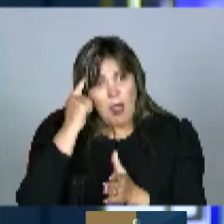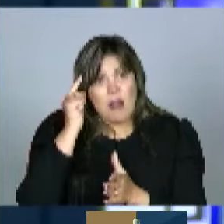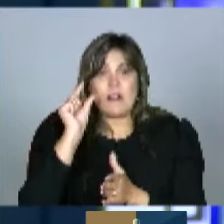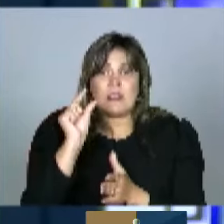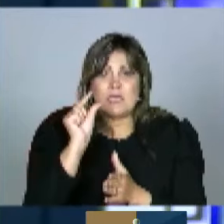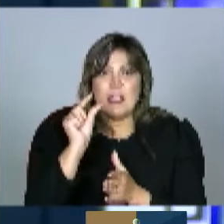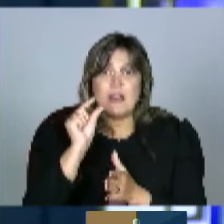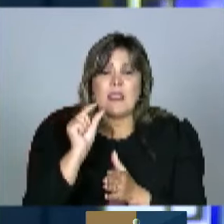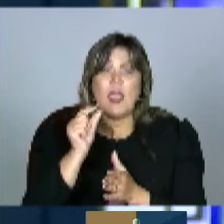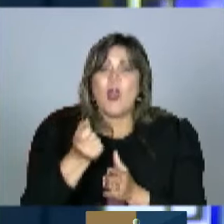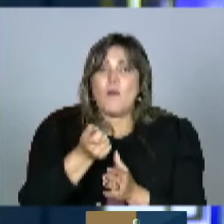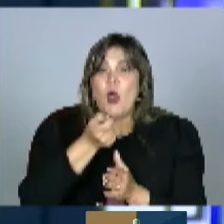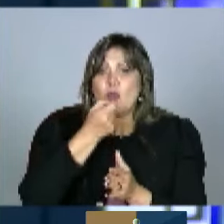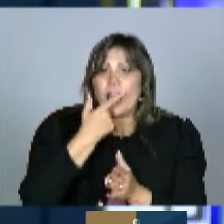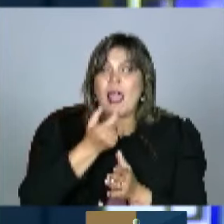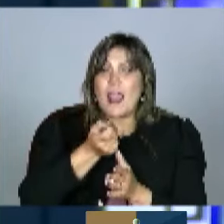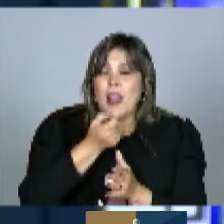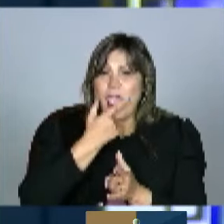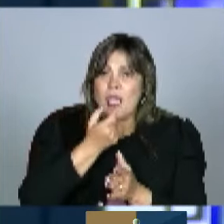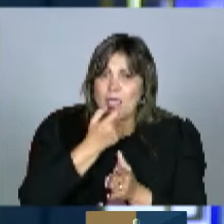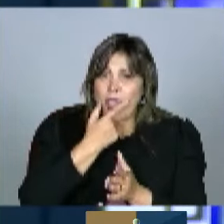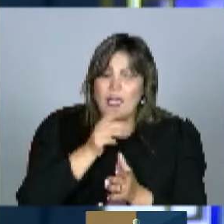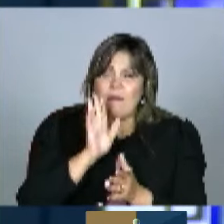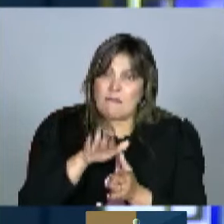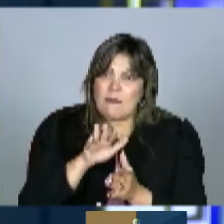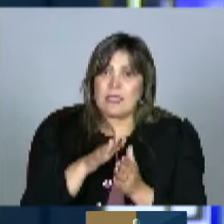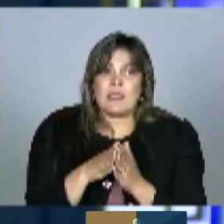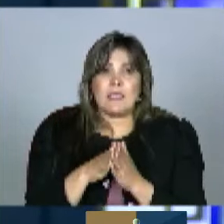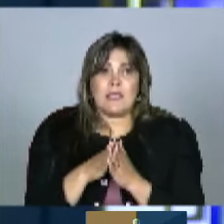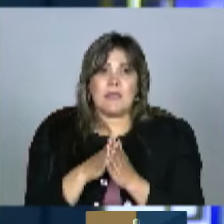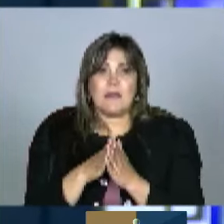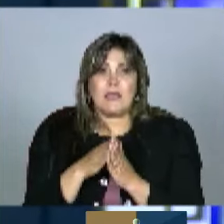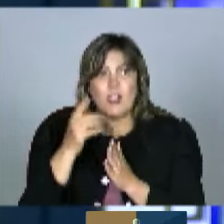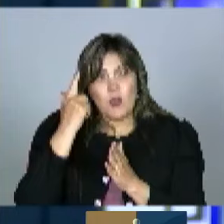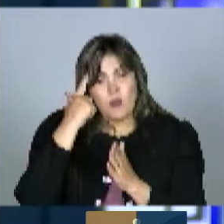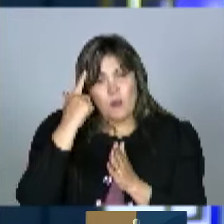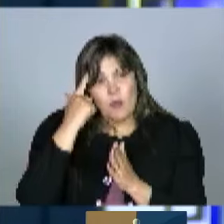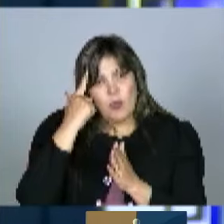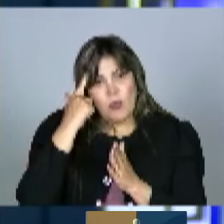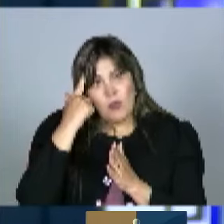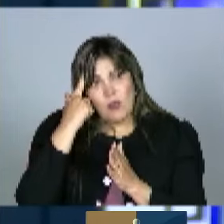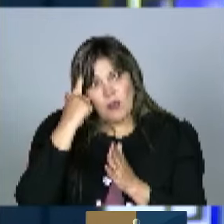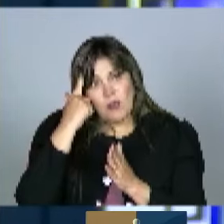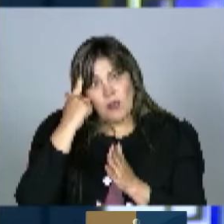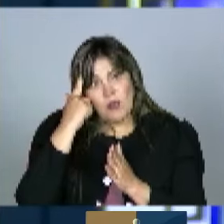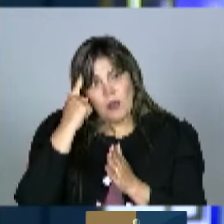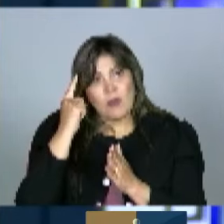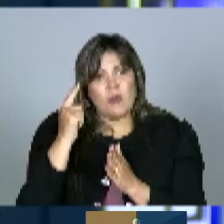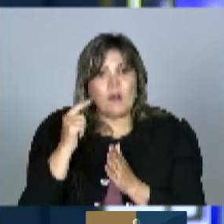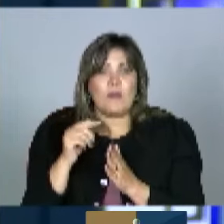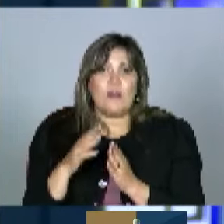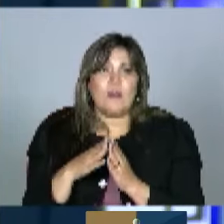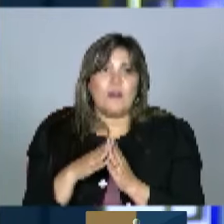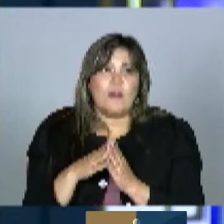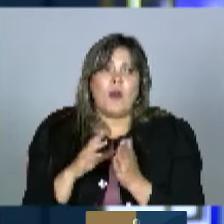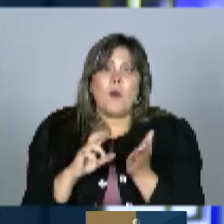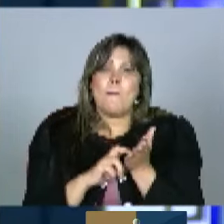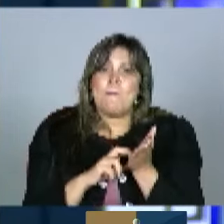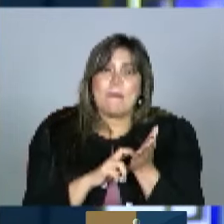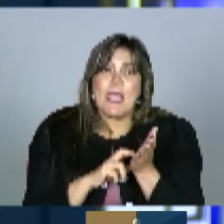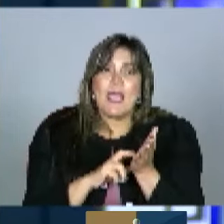لا عنده بياخد علاج اعتصام في الشخصيه و مخه مخه يعني مش مظبوط ده غير كده ان بيخاف من اهله